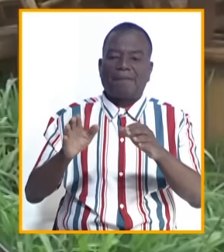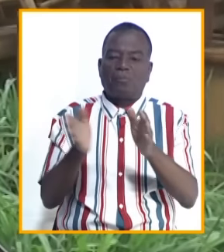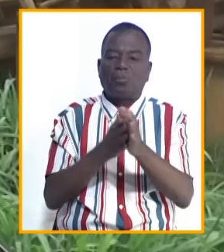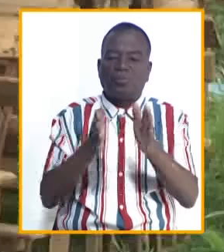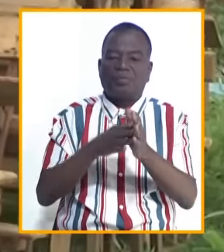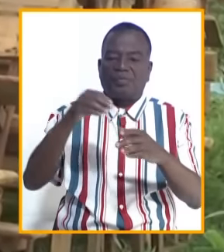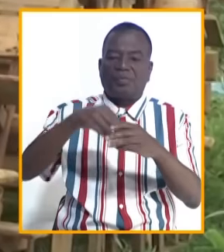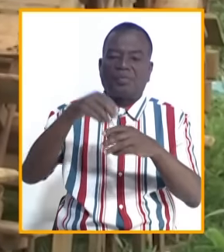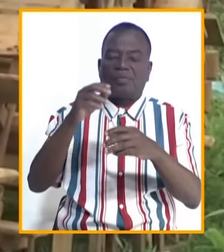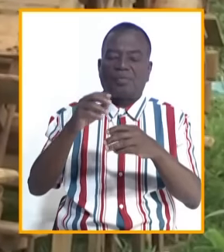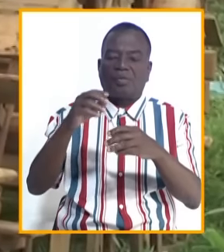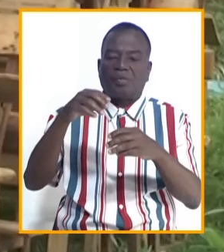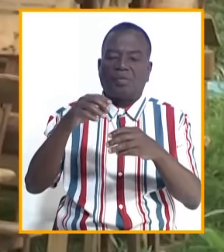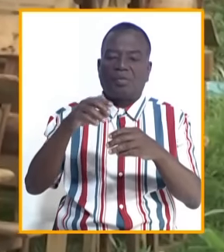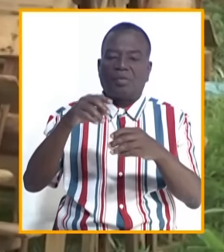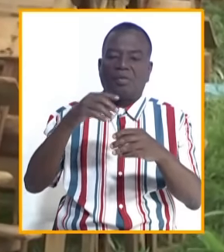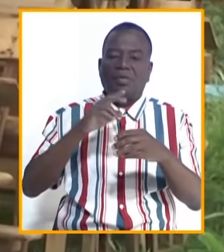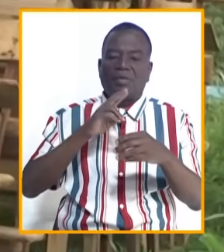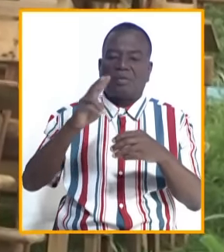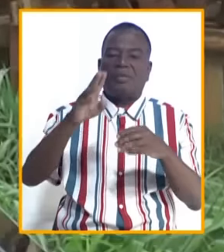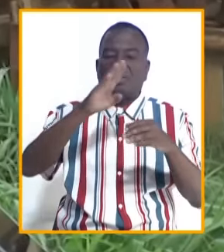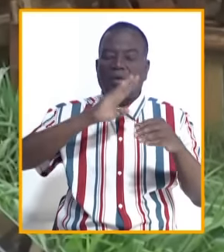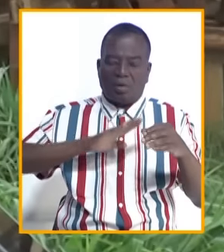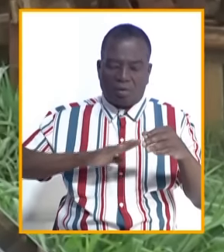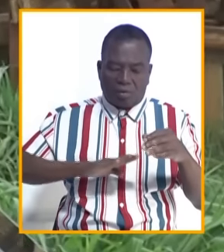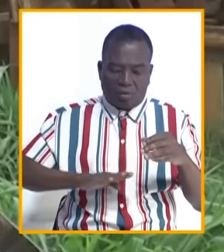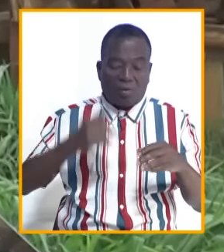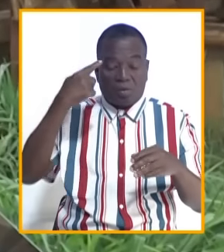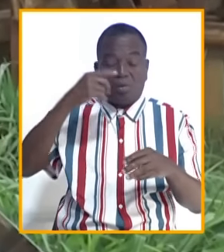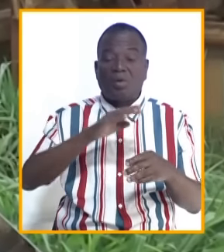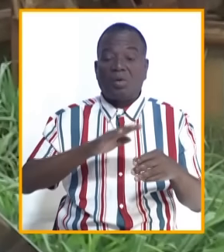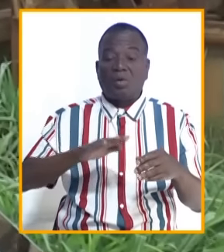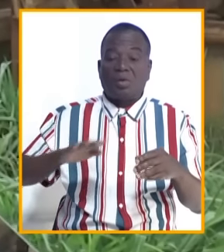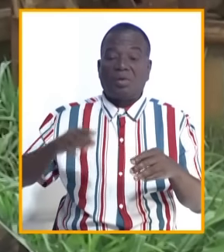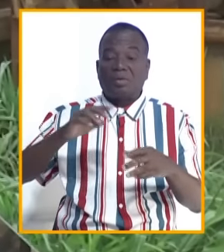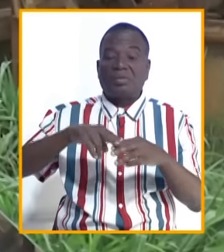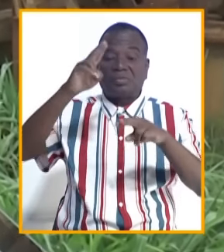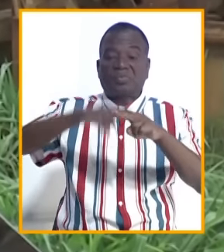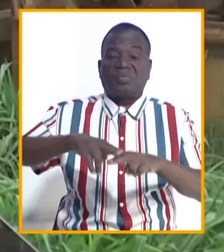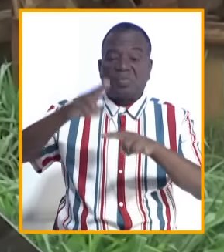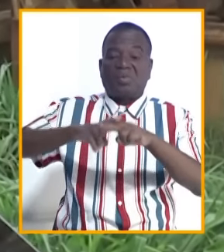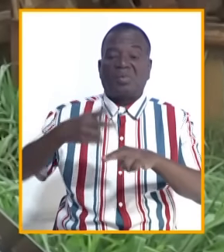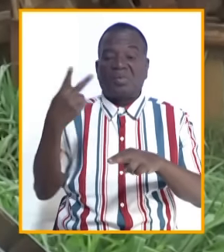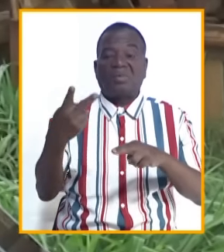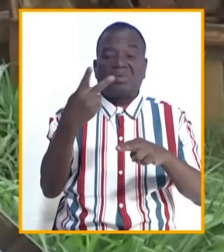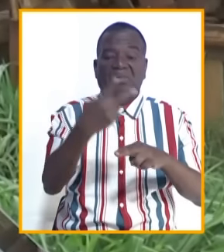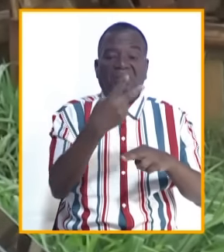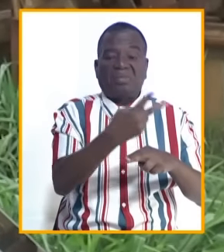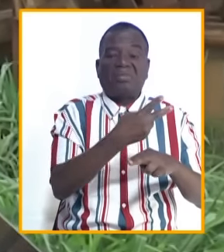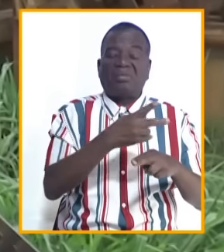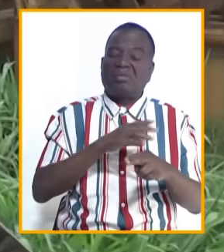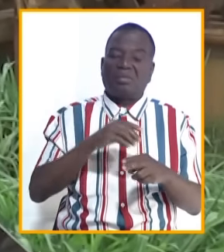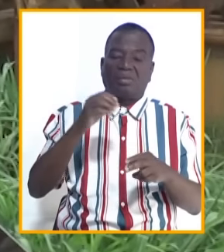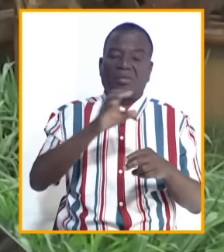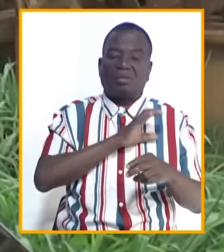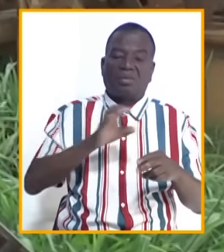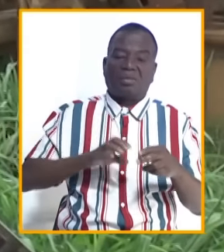Zougoube. C'est un vrai soulagement pour les enfants qui s'asseyent souvent 2-2-3-3. Et je pense que le conseil